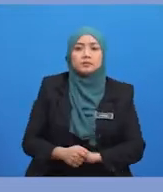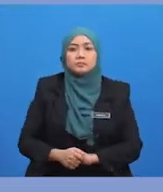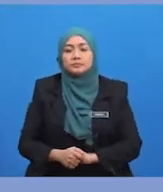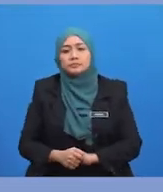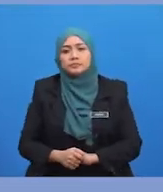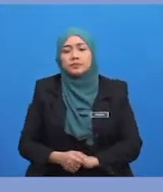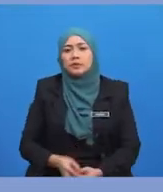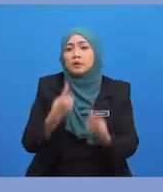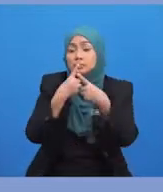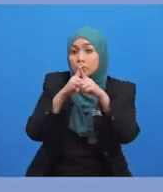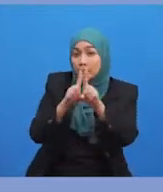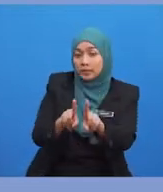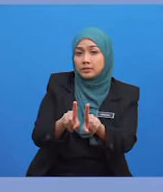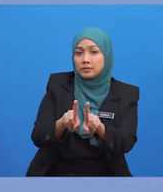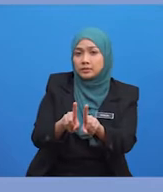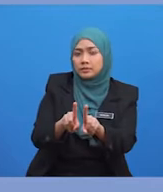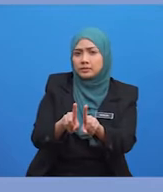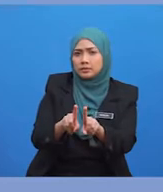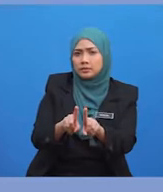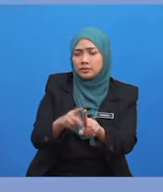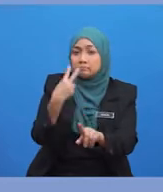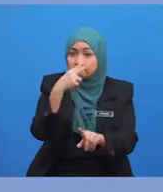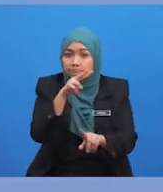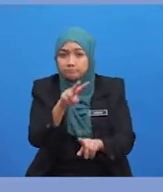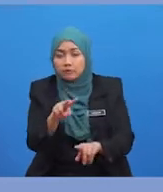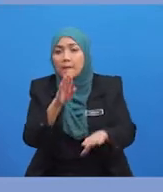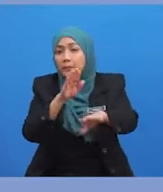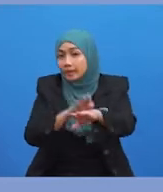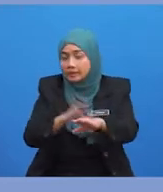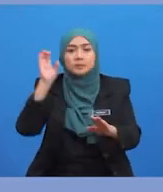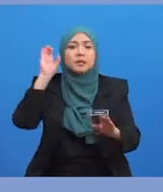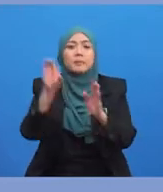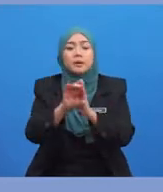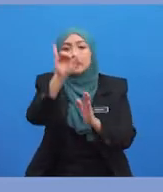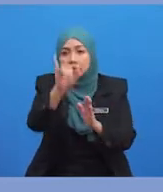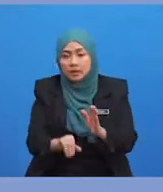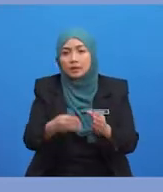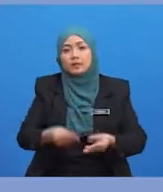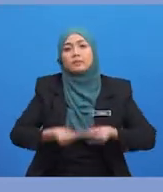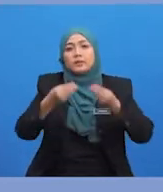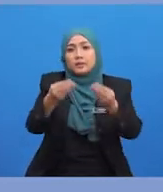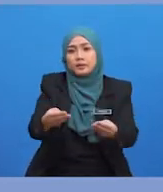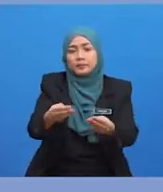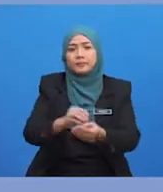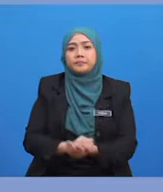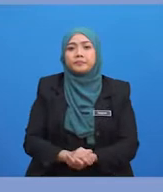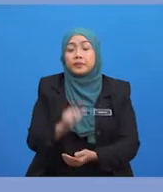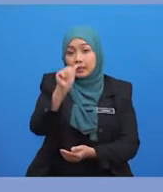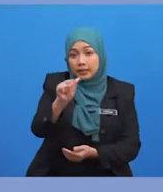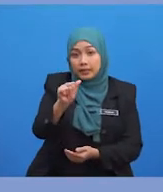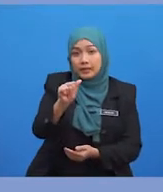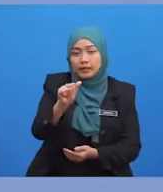Jawapannya adalah berpandu kepada gambar yang diberikan. A. Binocular,